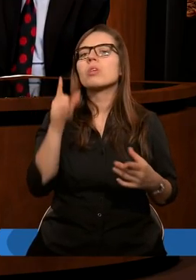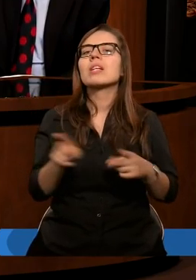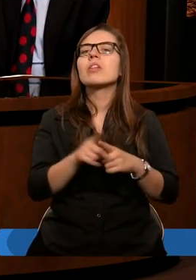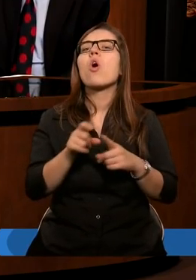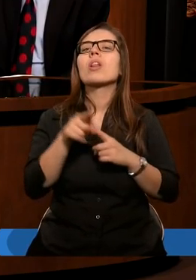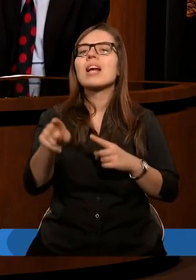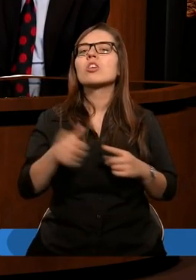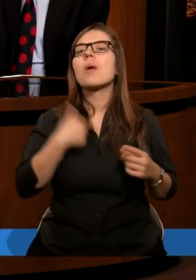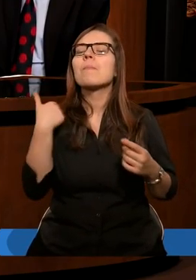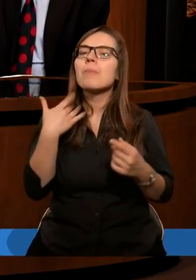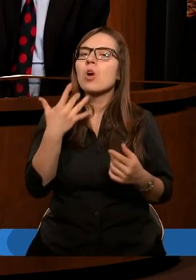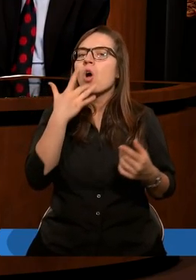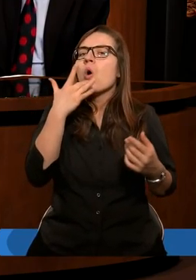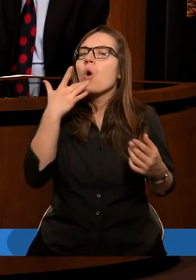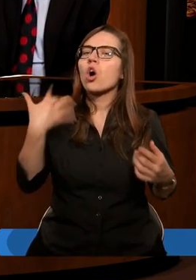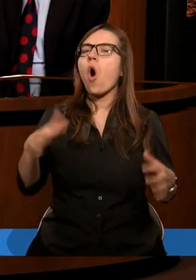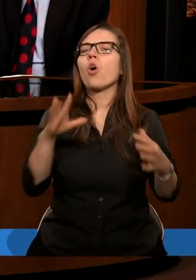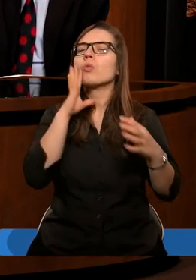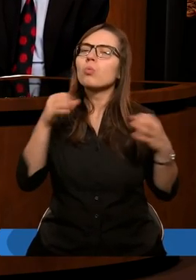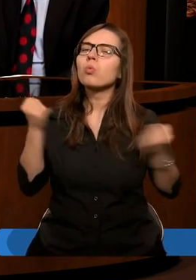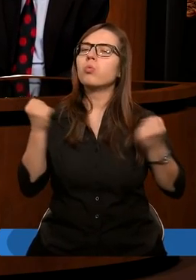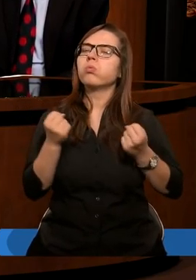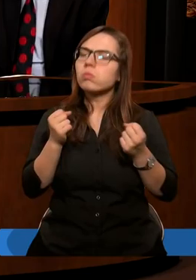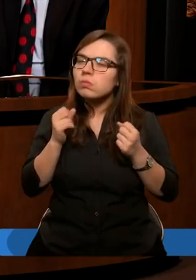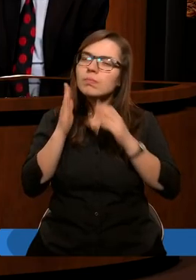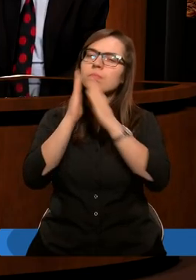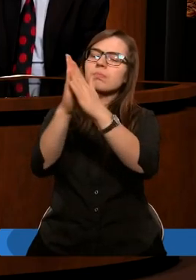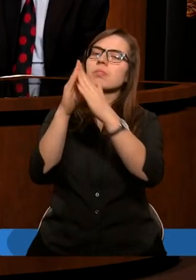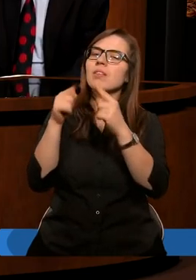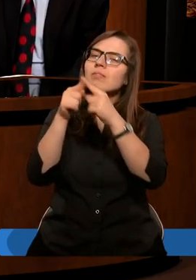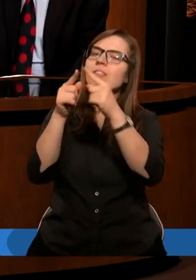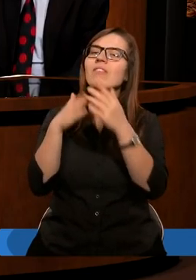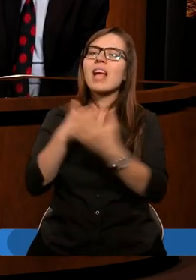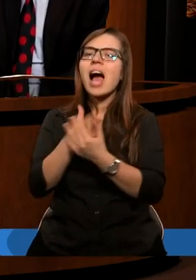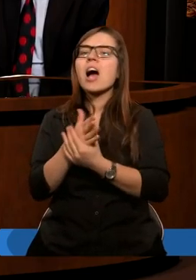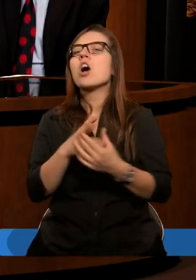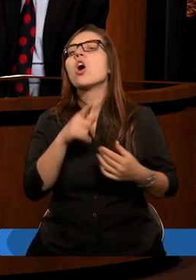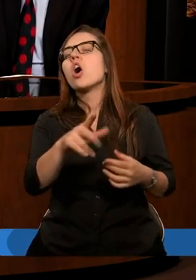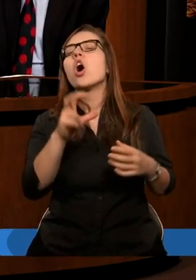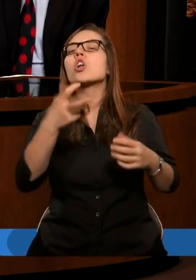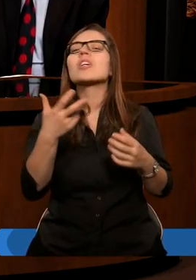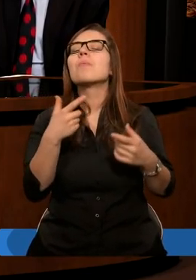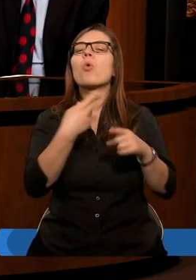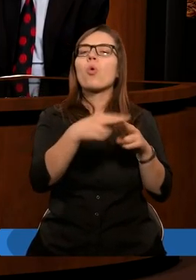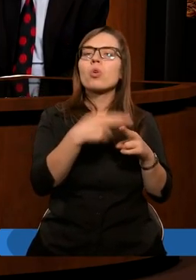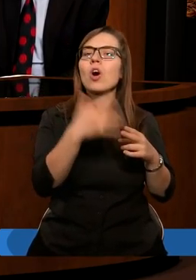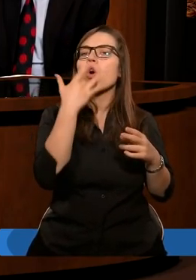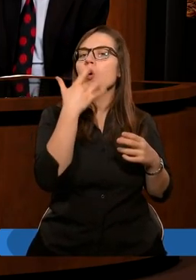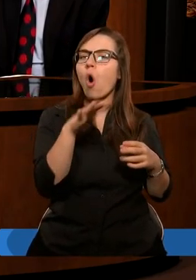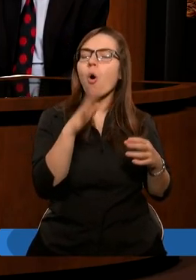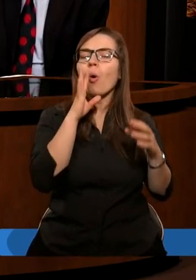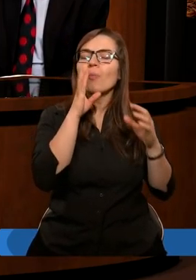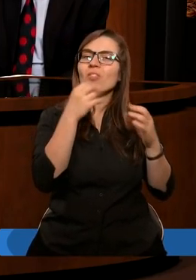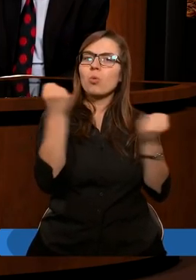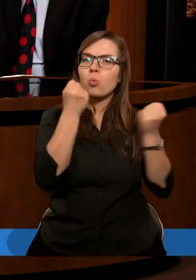do tego, żeby byli gorący w swojej wierze. I można tylko zadać pytanie, czym się różni gorącość w